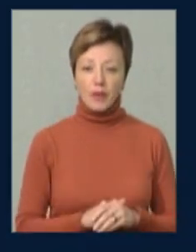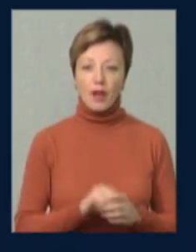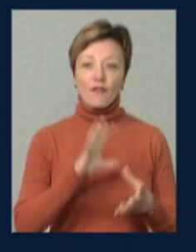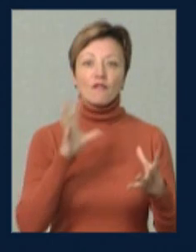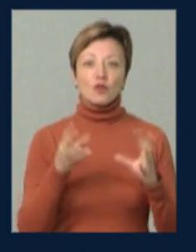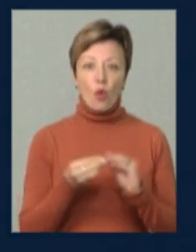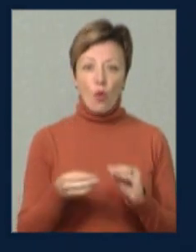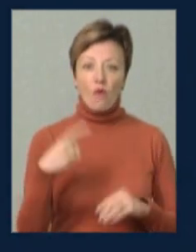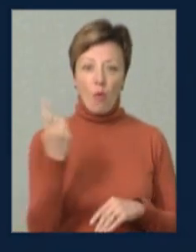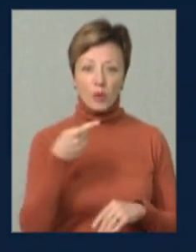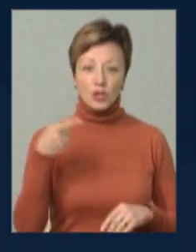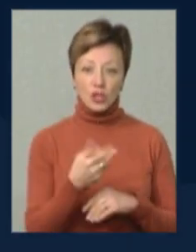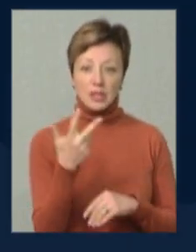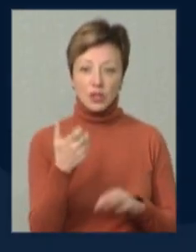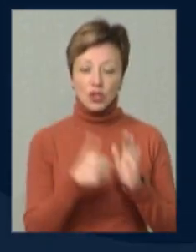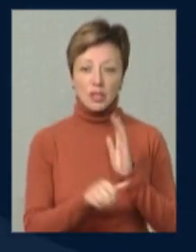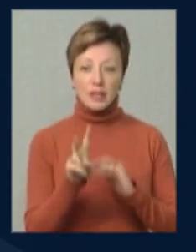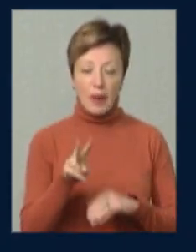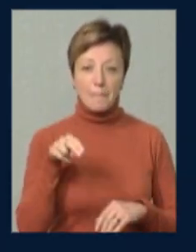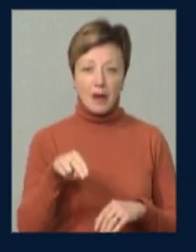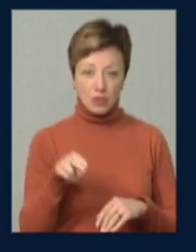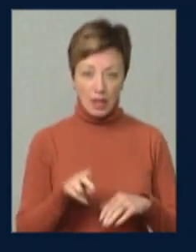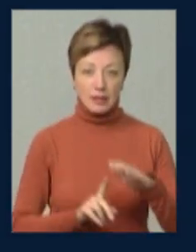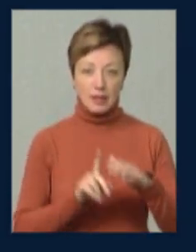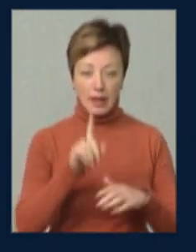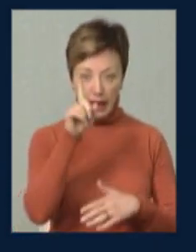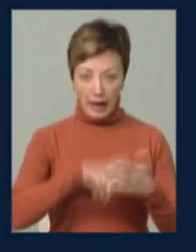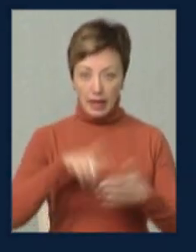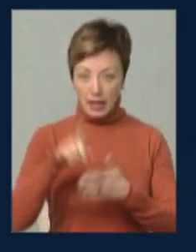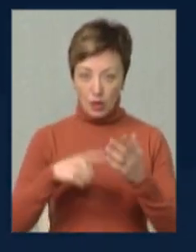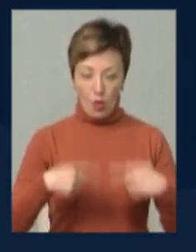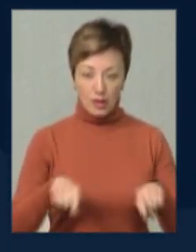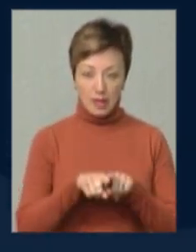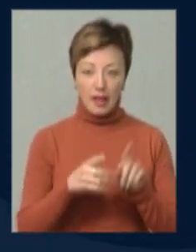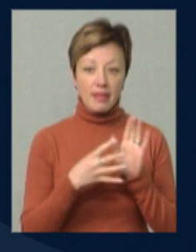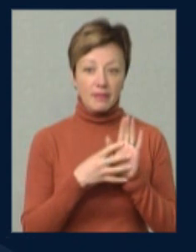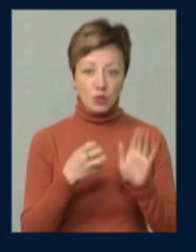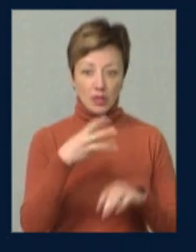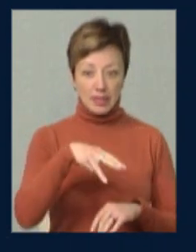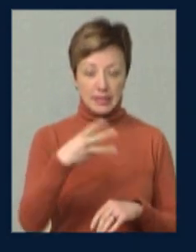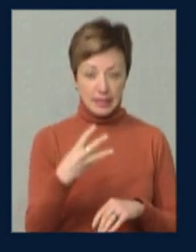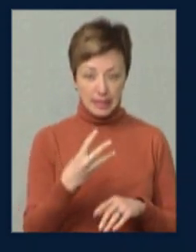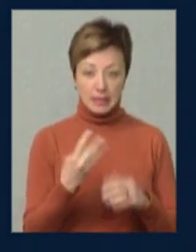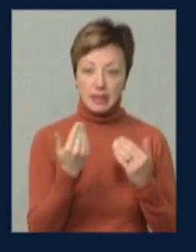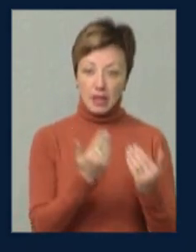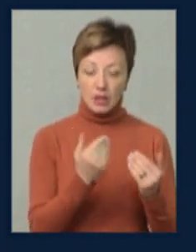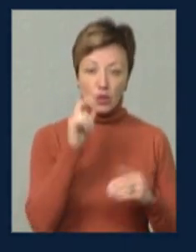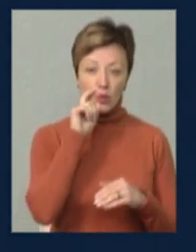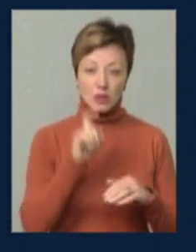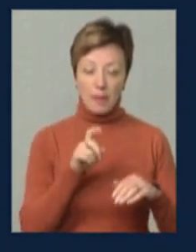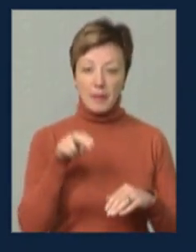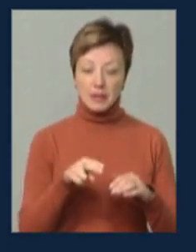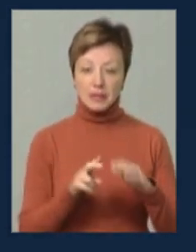на Хмельниччині 1362 православні релігійні організації. 933 із них належать до